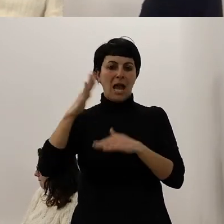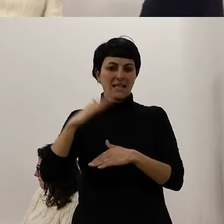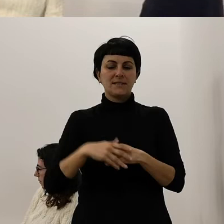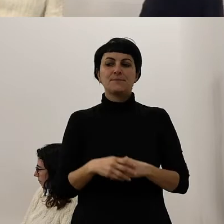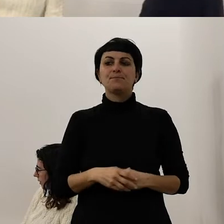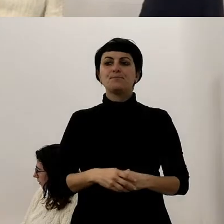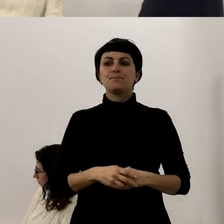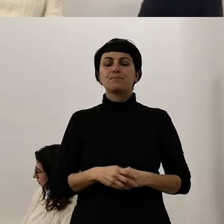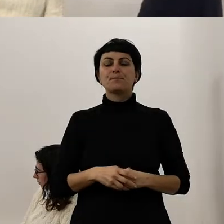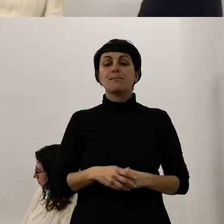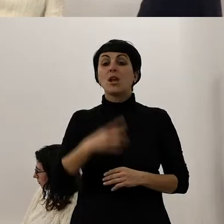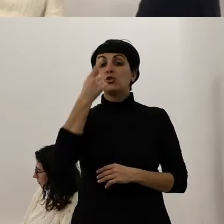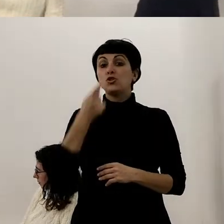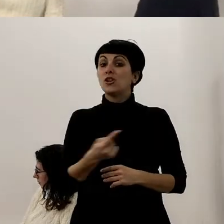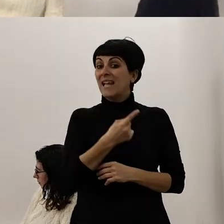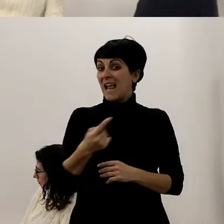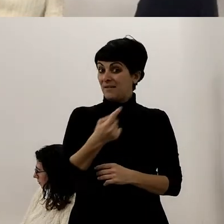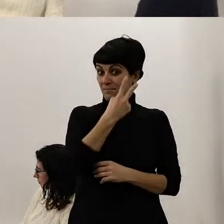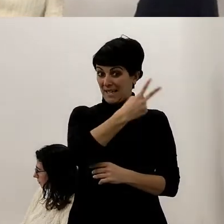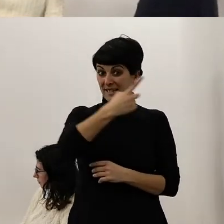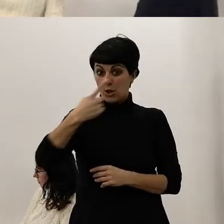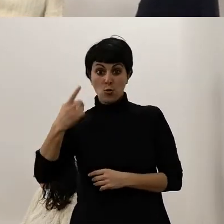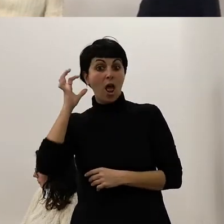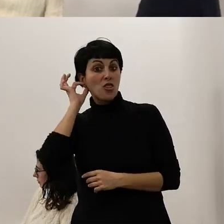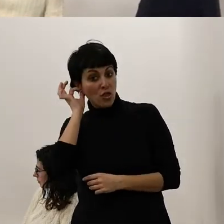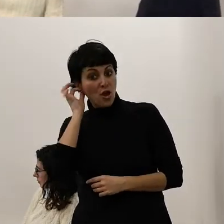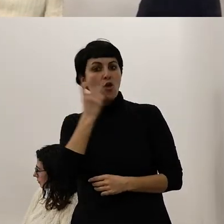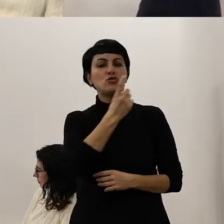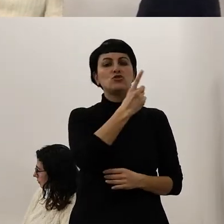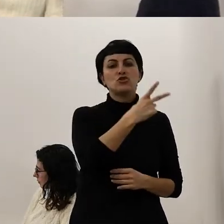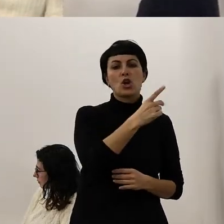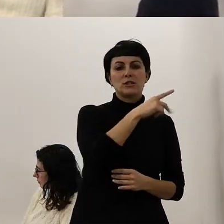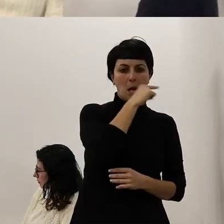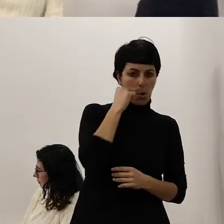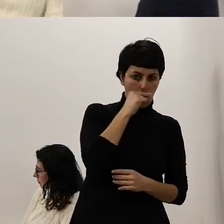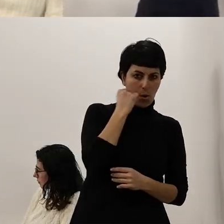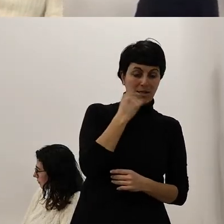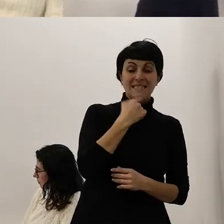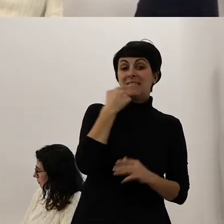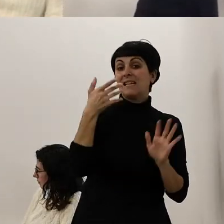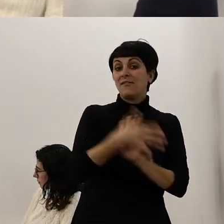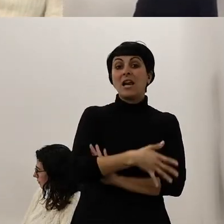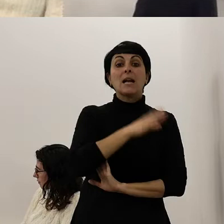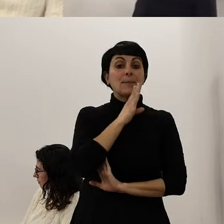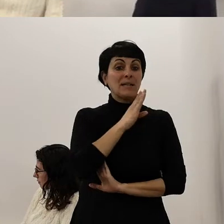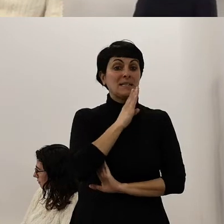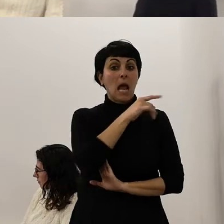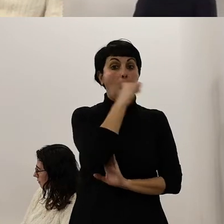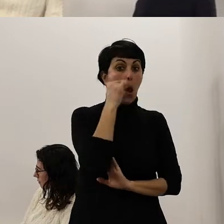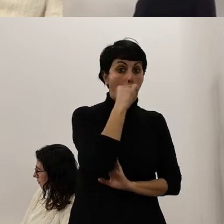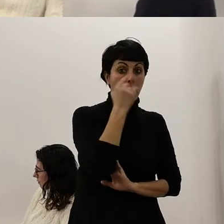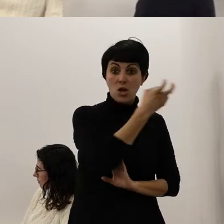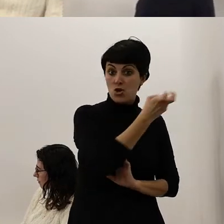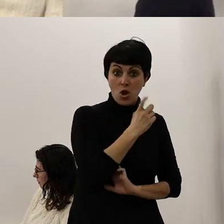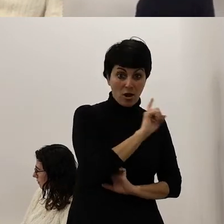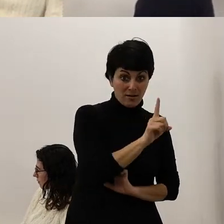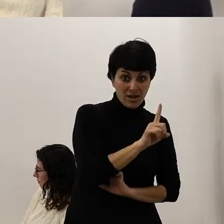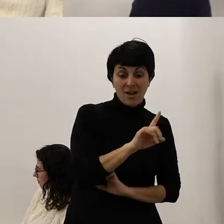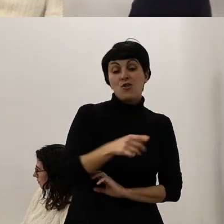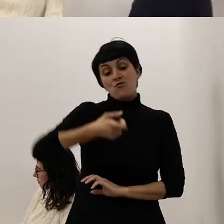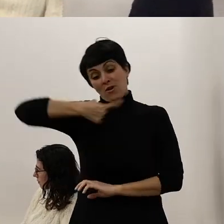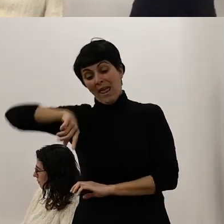persones que estan aquí, som 21 noies i 12 nois. Això què vol dir? Que quan els nois no venen, les noies hem de ballar de